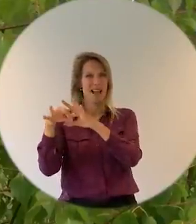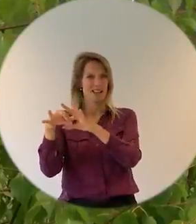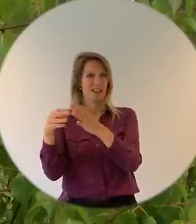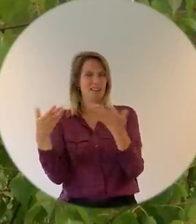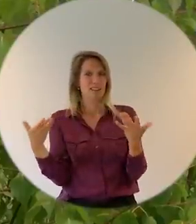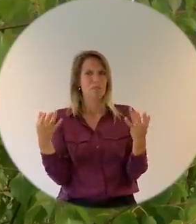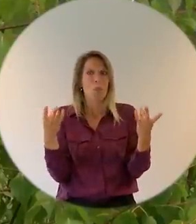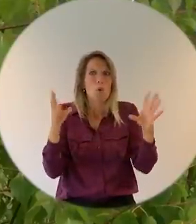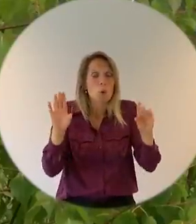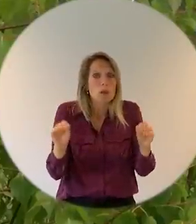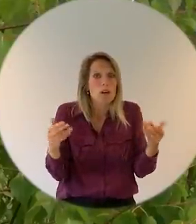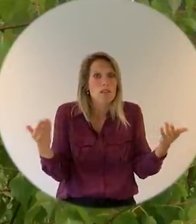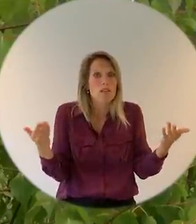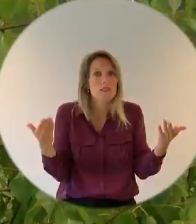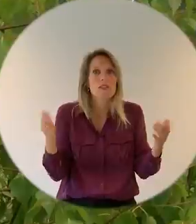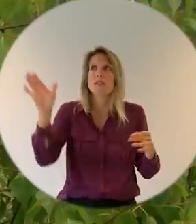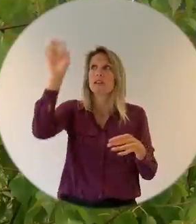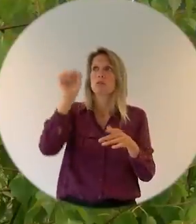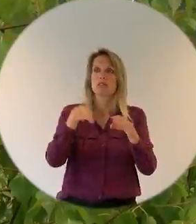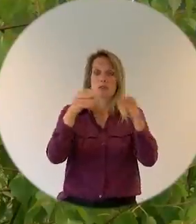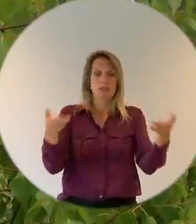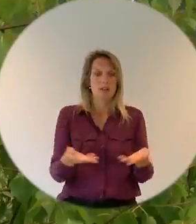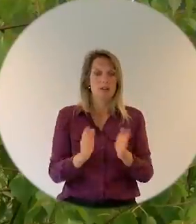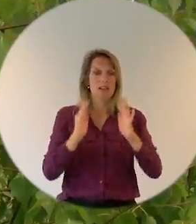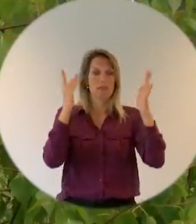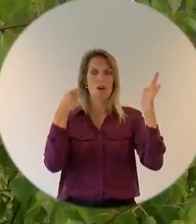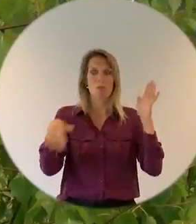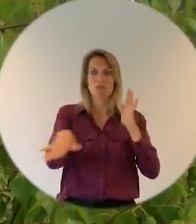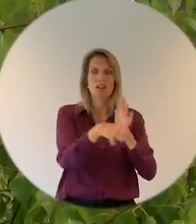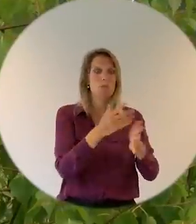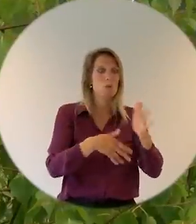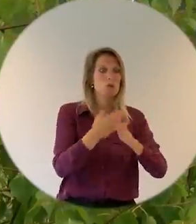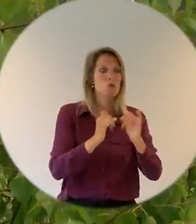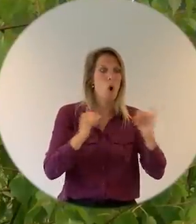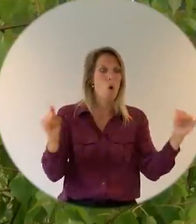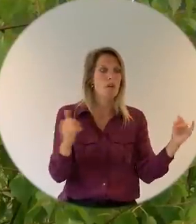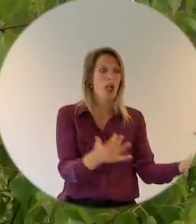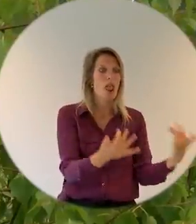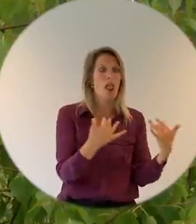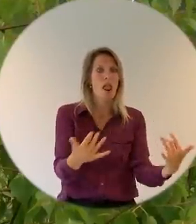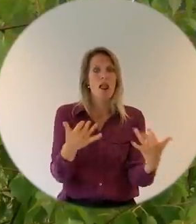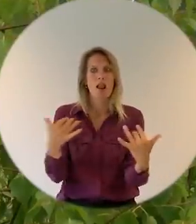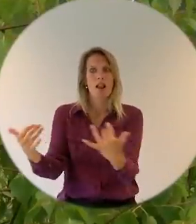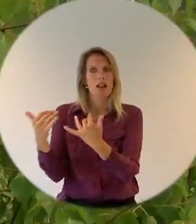leef je nu in Gods nieuwe wereld, terwijl er van alles om ons heen nog gebeurt, ook in deze tijd?